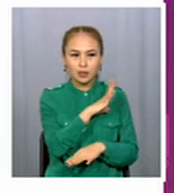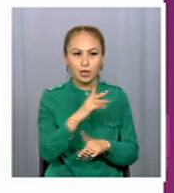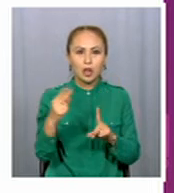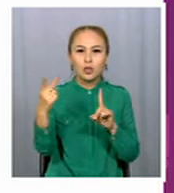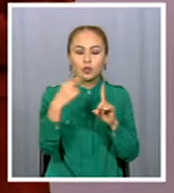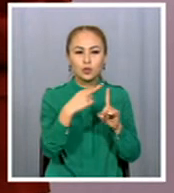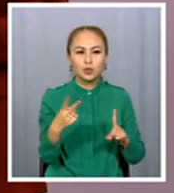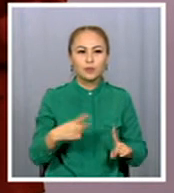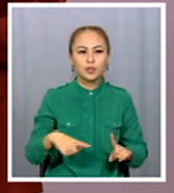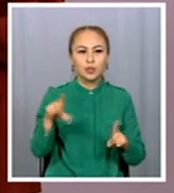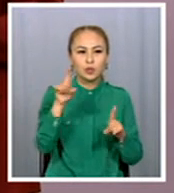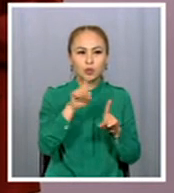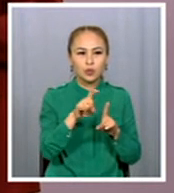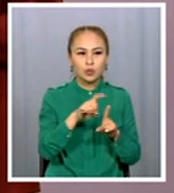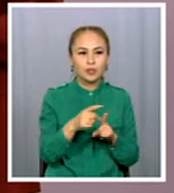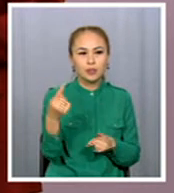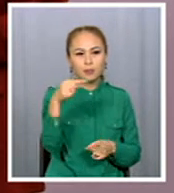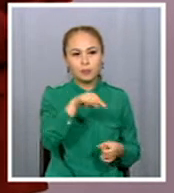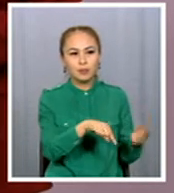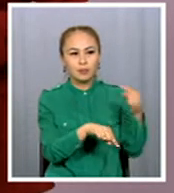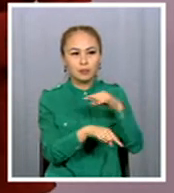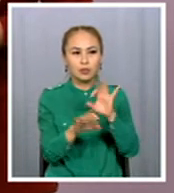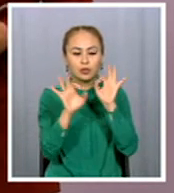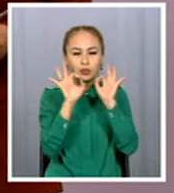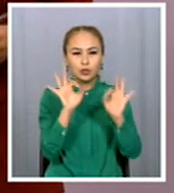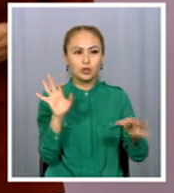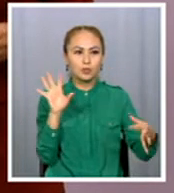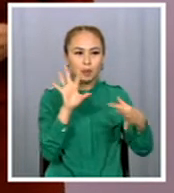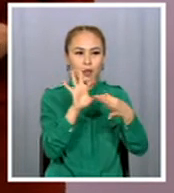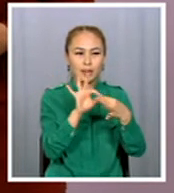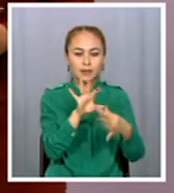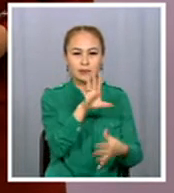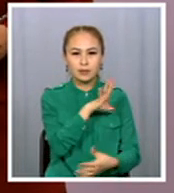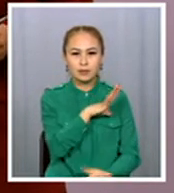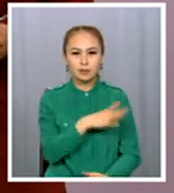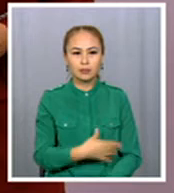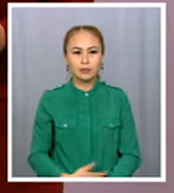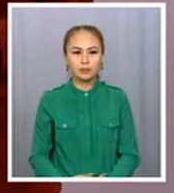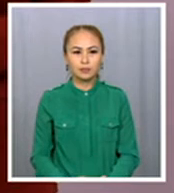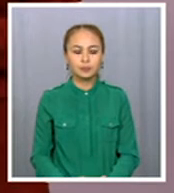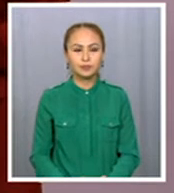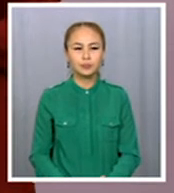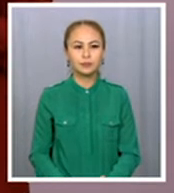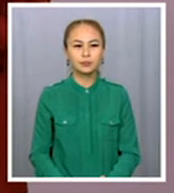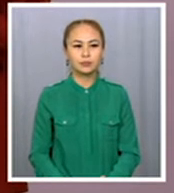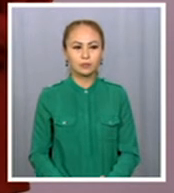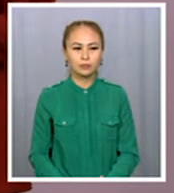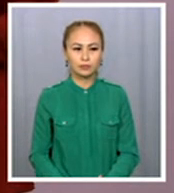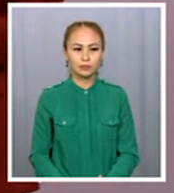ажыраттыңдар. Сөйлемдегі сөздерді бір-бірімен дұрыс байланыстырдыңдар.